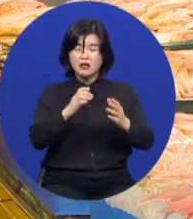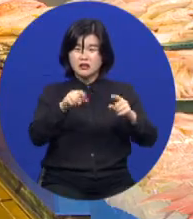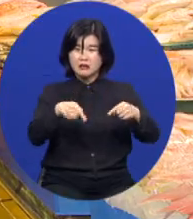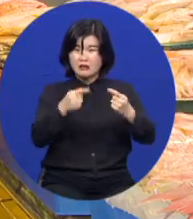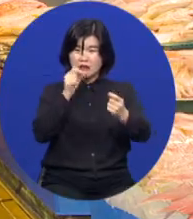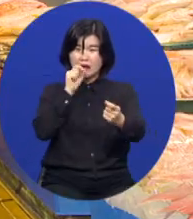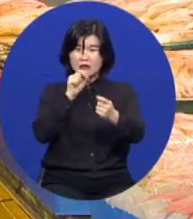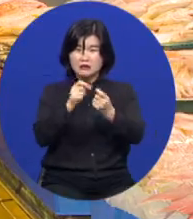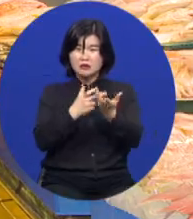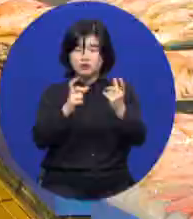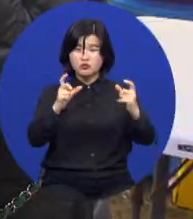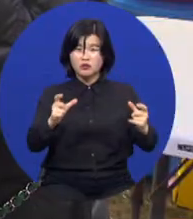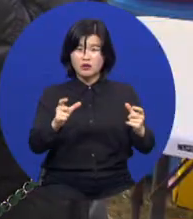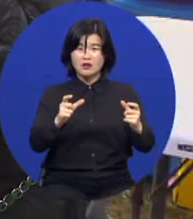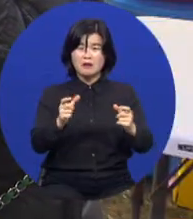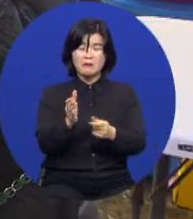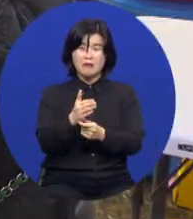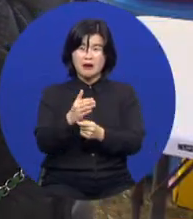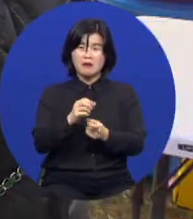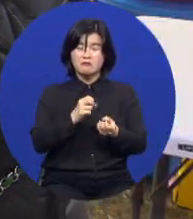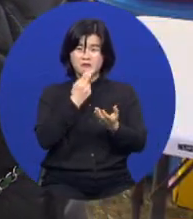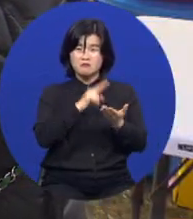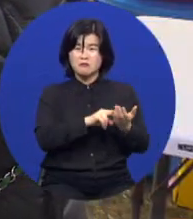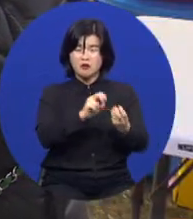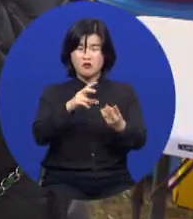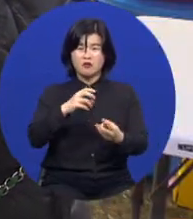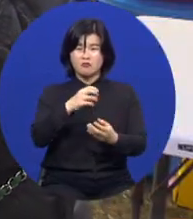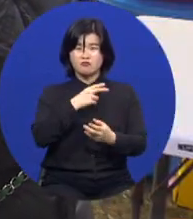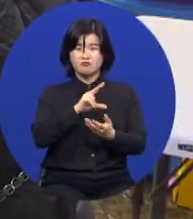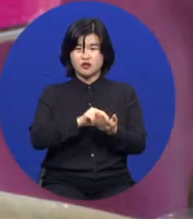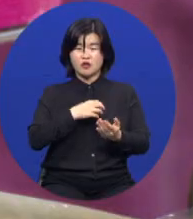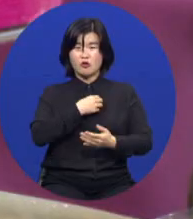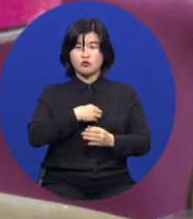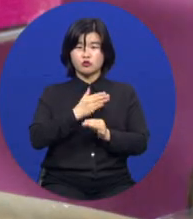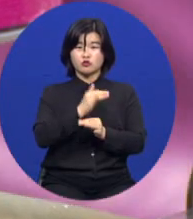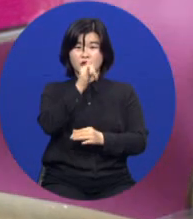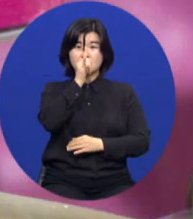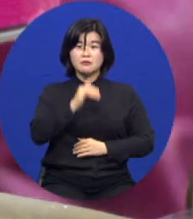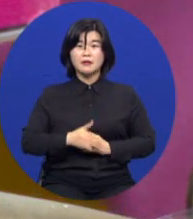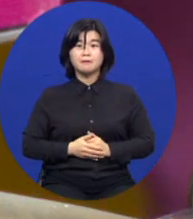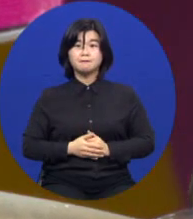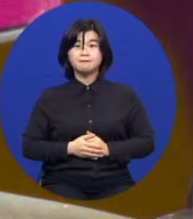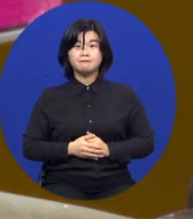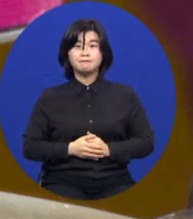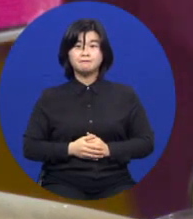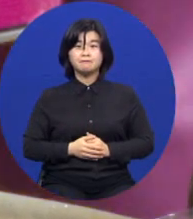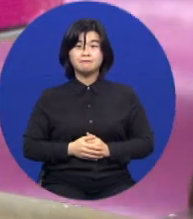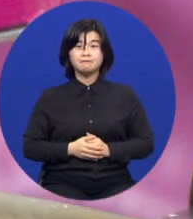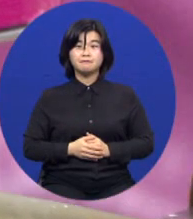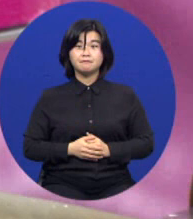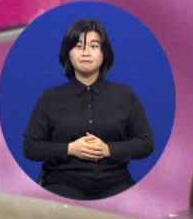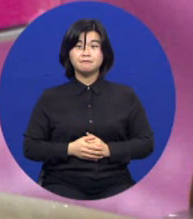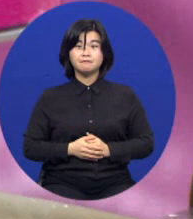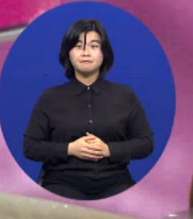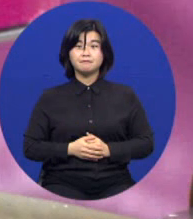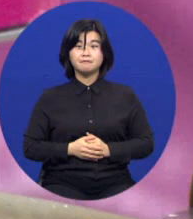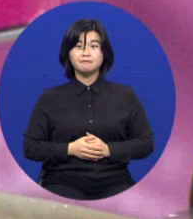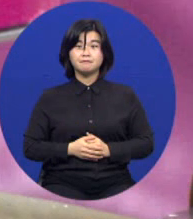대목을 앞둔 제주 지역 농수산물 배송에 차질이 우려되고 있습니다. MBC 뉴스 박혜진입니다.